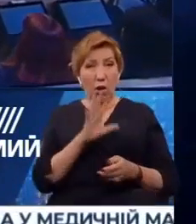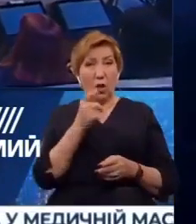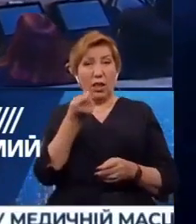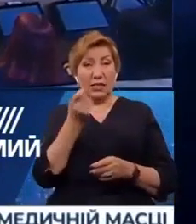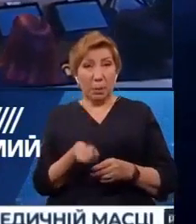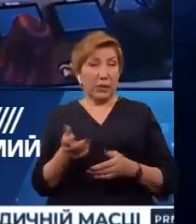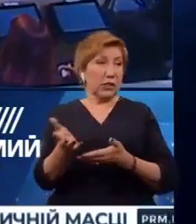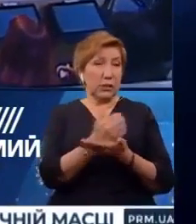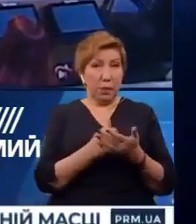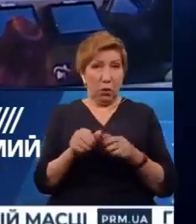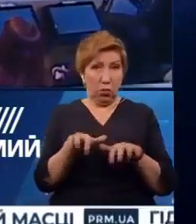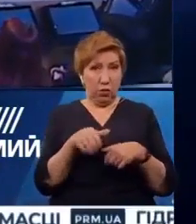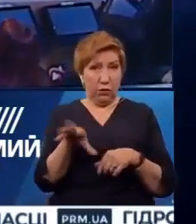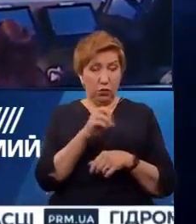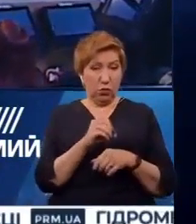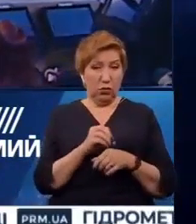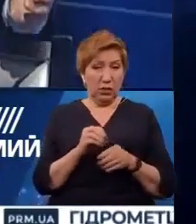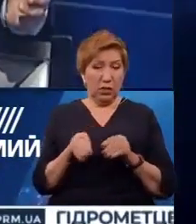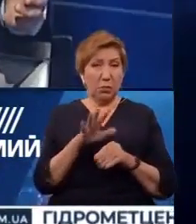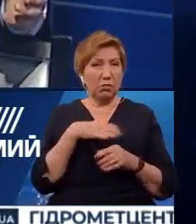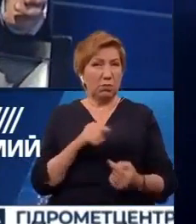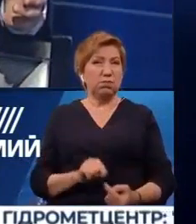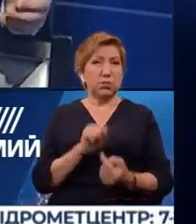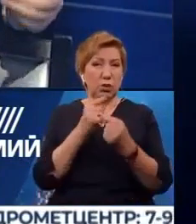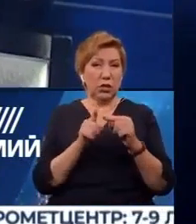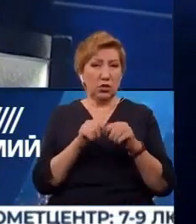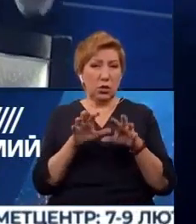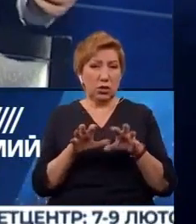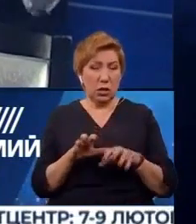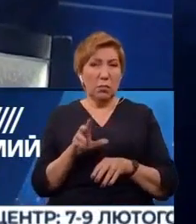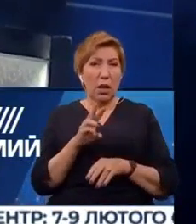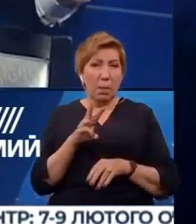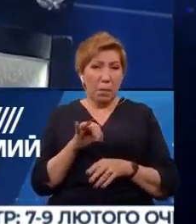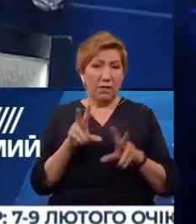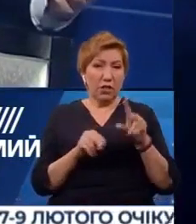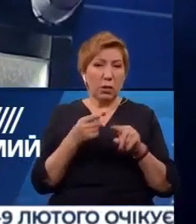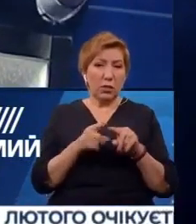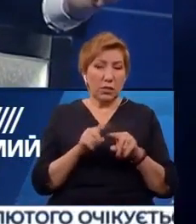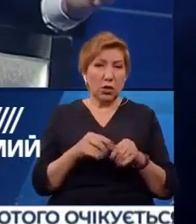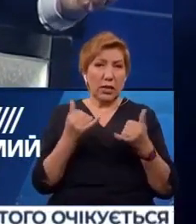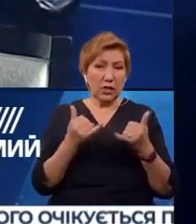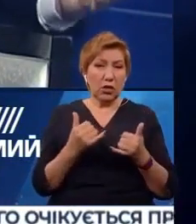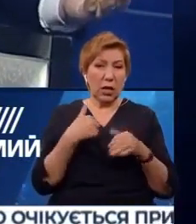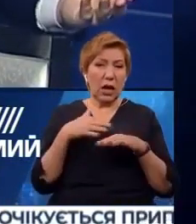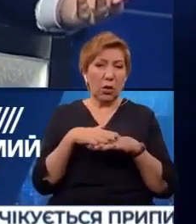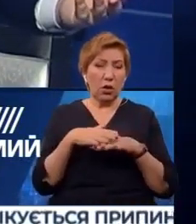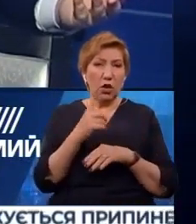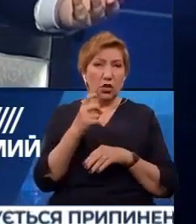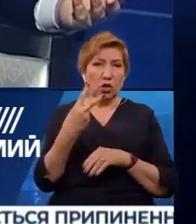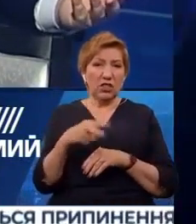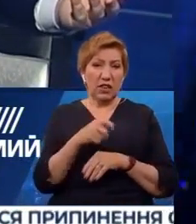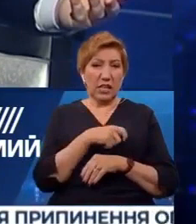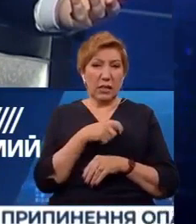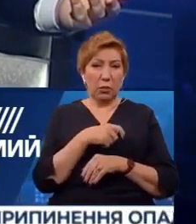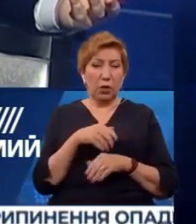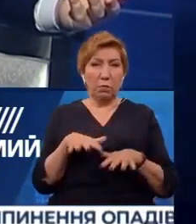безцінь зберуть усю землю. Тому ми категорично проти цього закону. Ми вважаємо, що насправді сьогодні я рахував 120